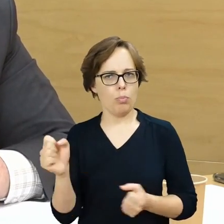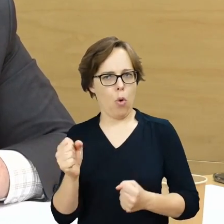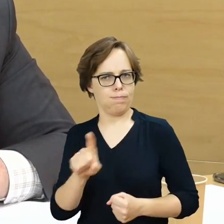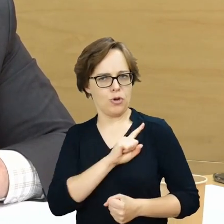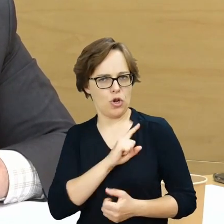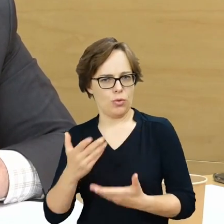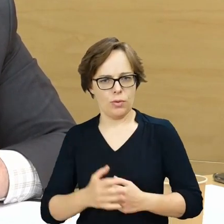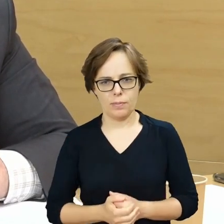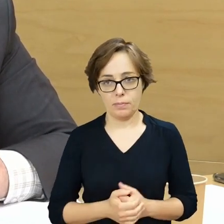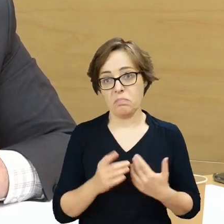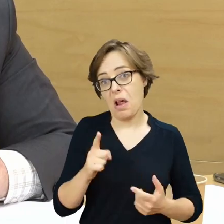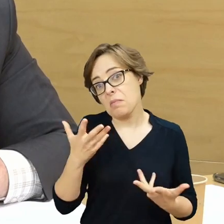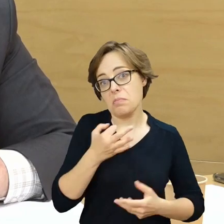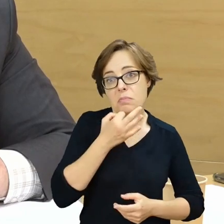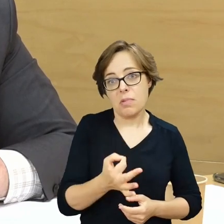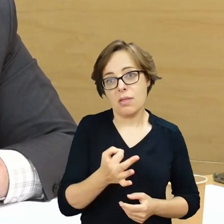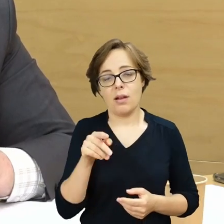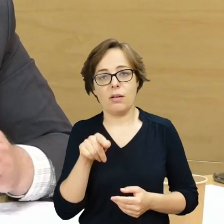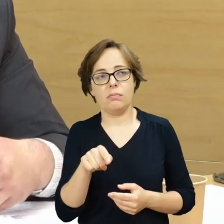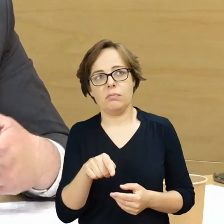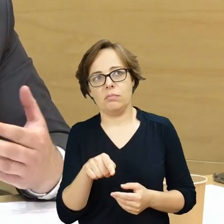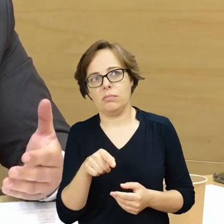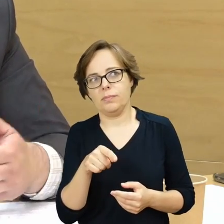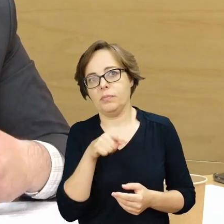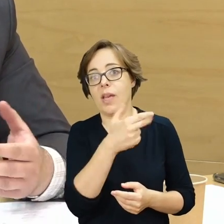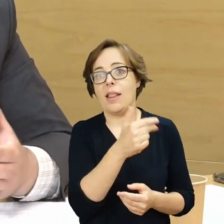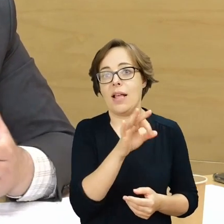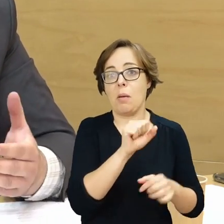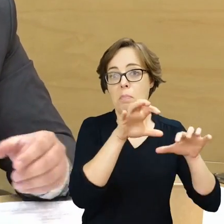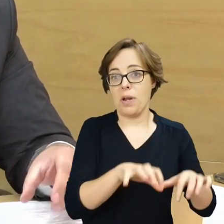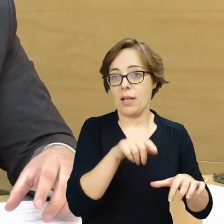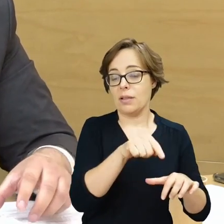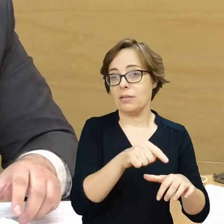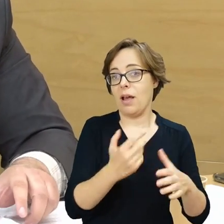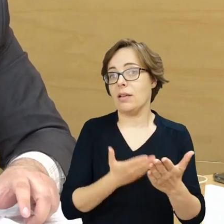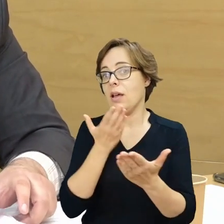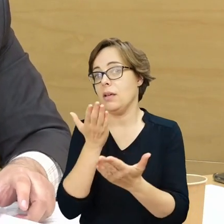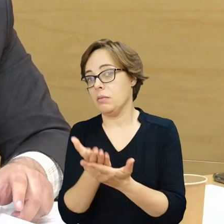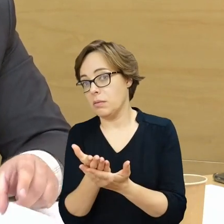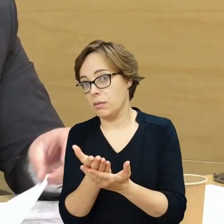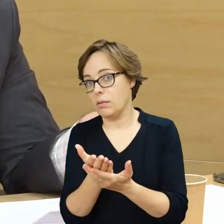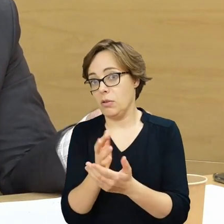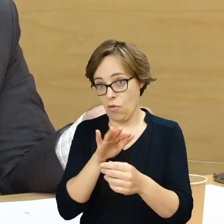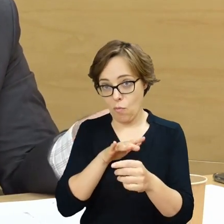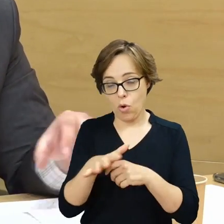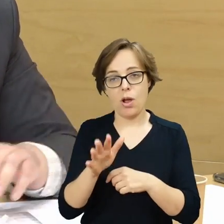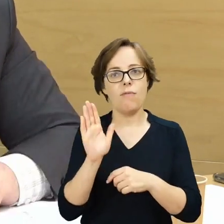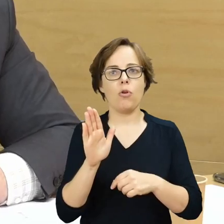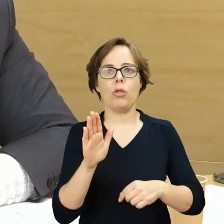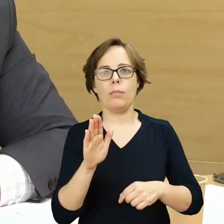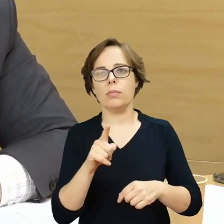decyzje chociażby ze strony prezesa NSA nie rzutują jakoś na orzecznictwo sądu, któremu